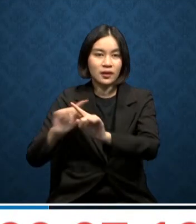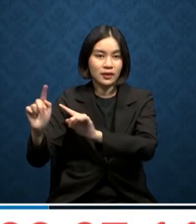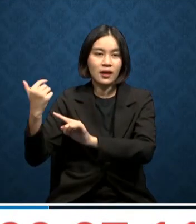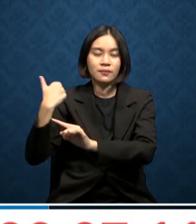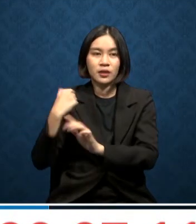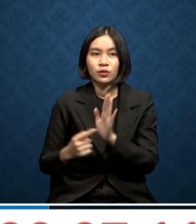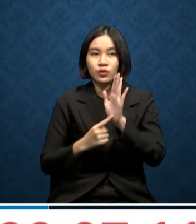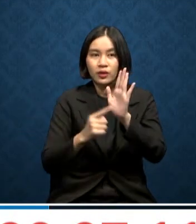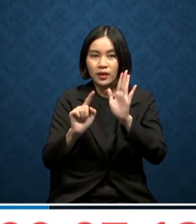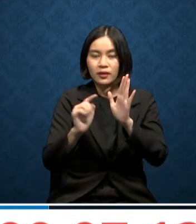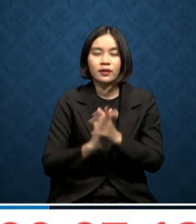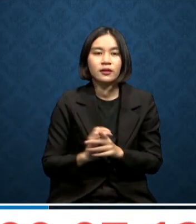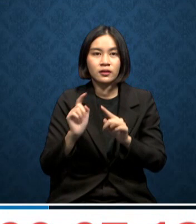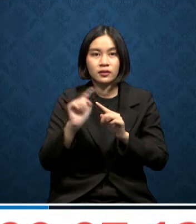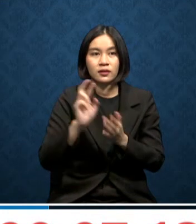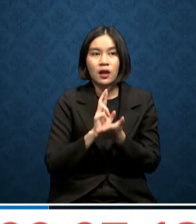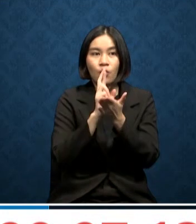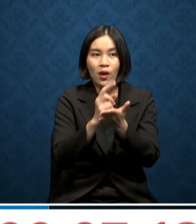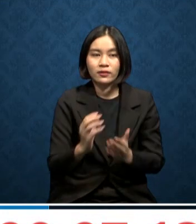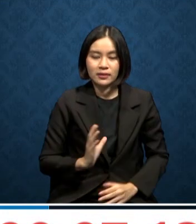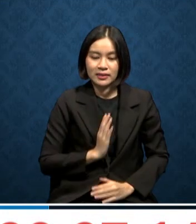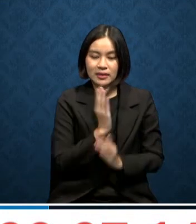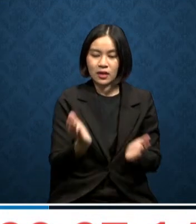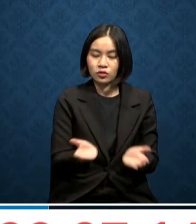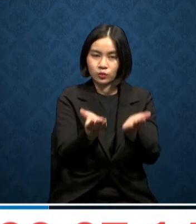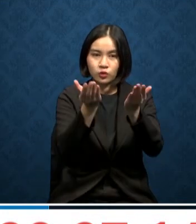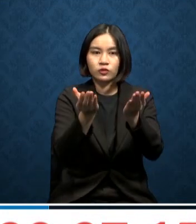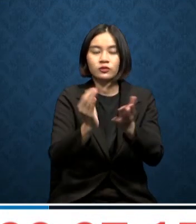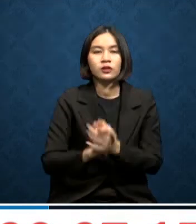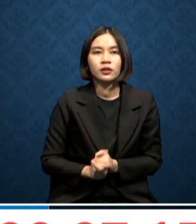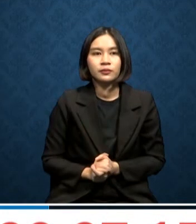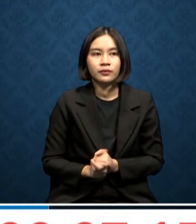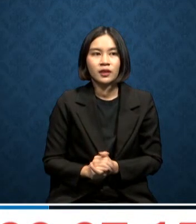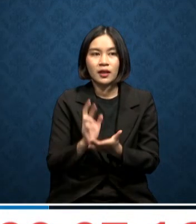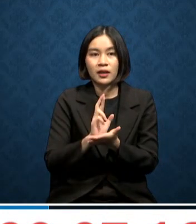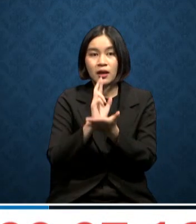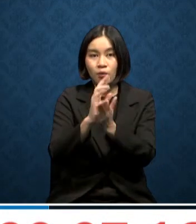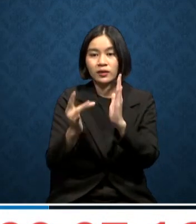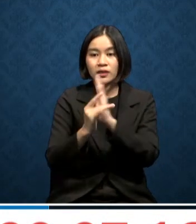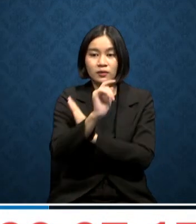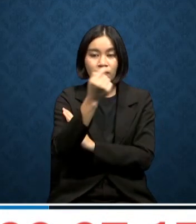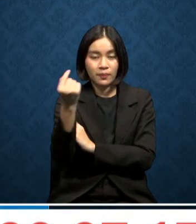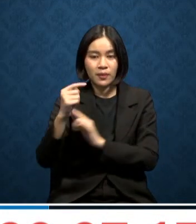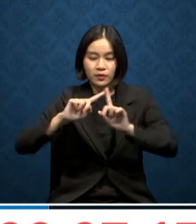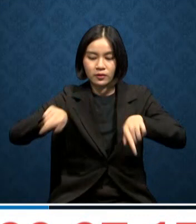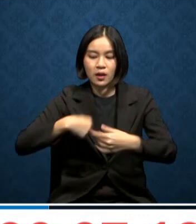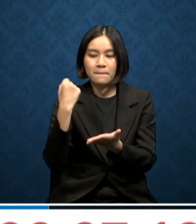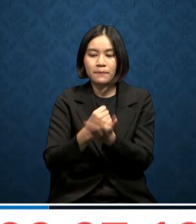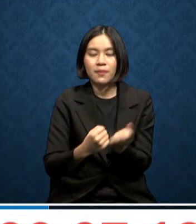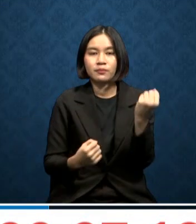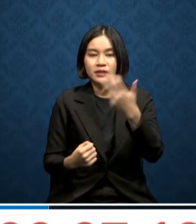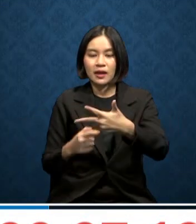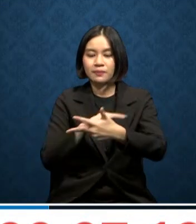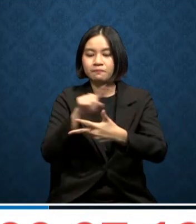อกเช่น 1.ัวเชอชูเกีย์ Chief Innovation Officerรัวั Digital Government Award พอมประกัิบัติ 3ัวัน